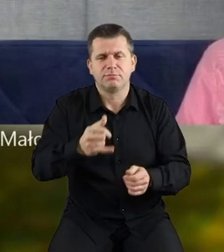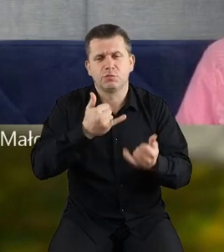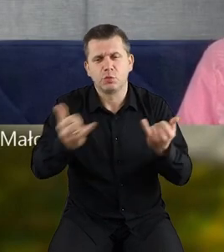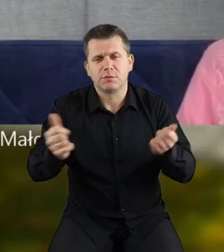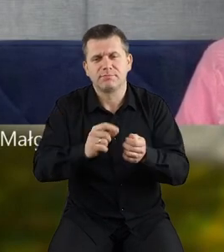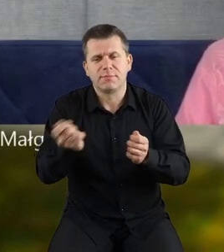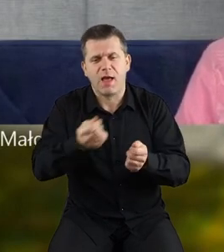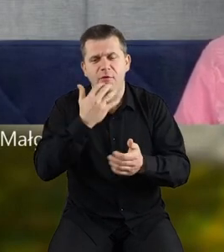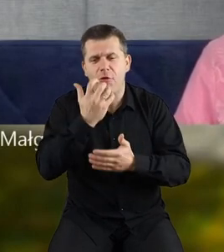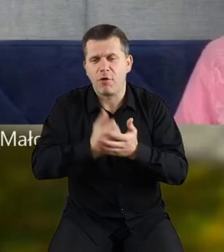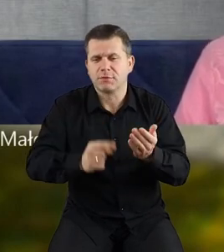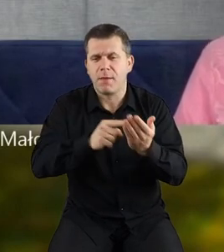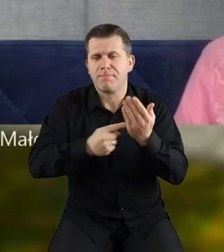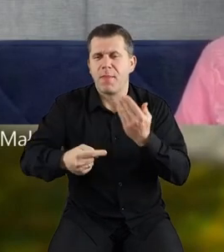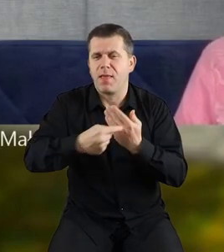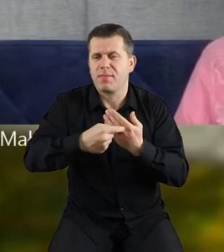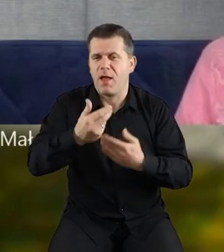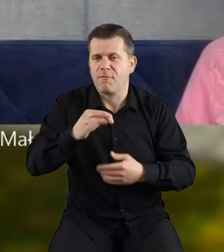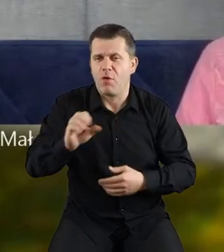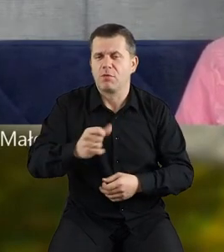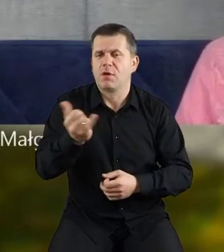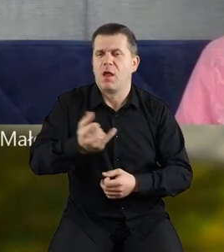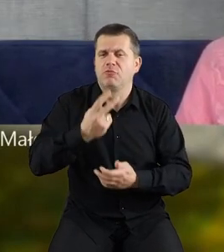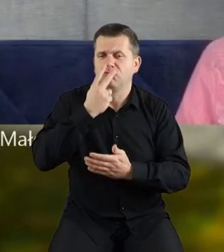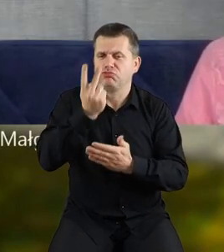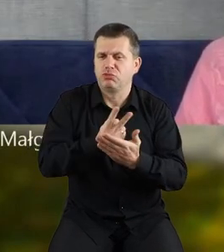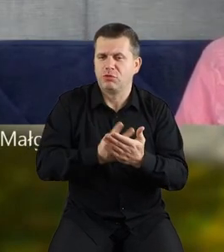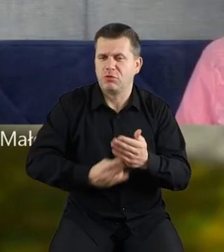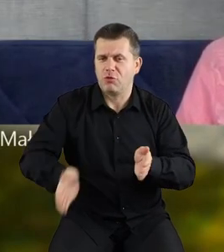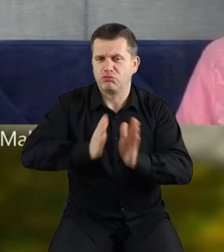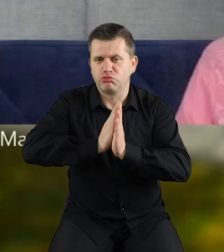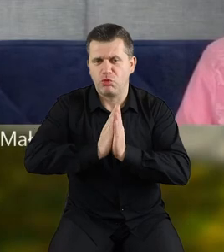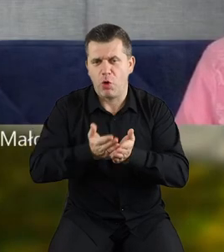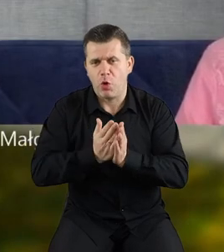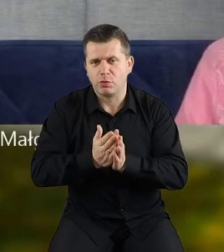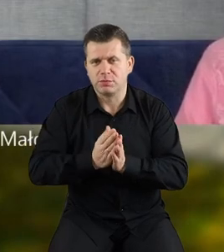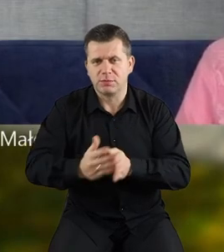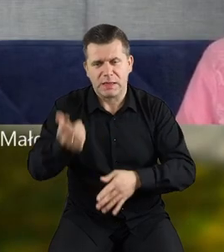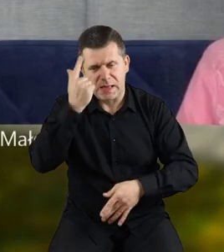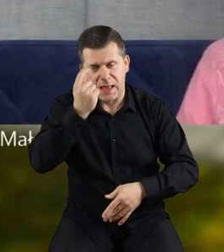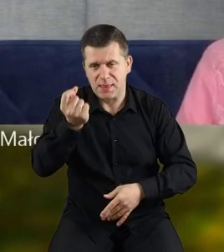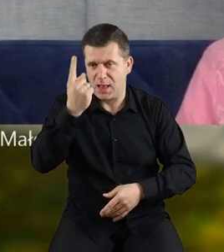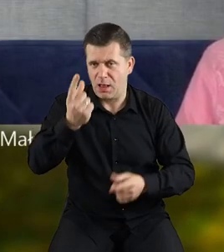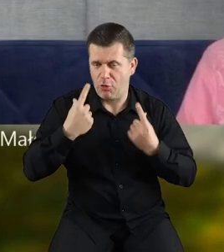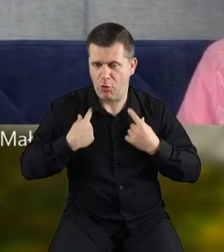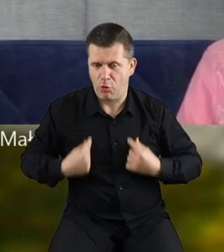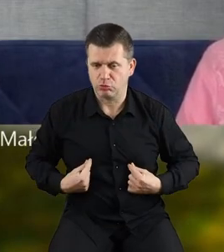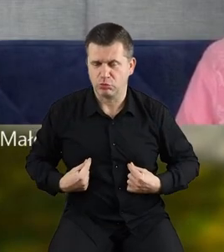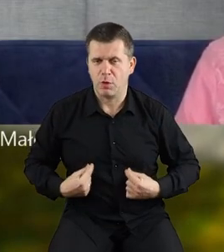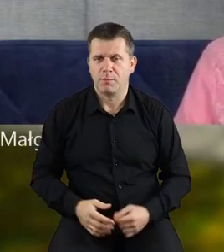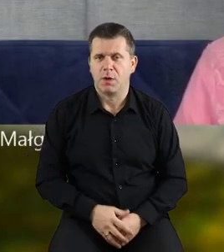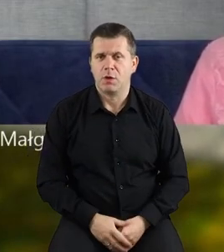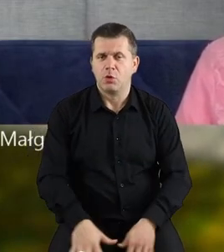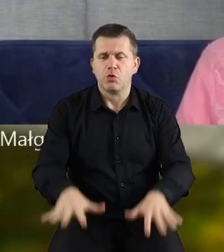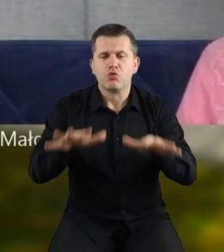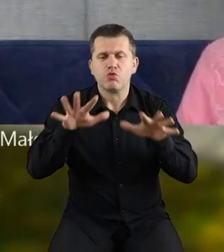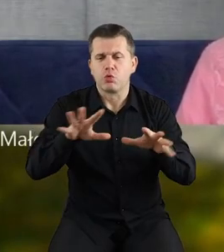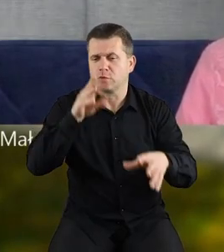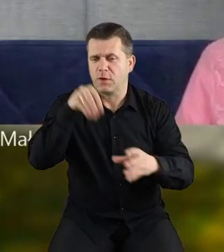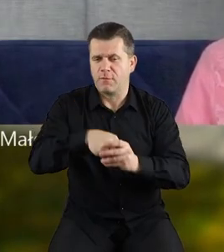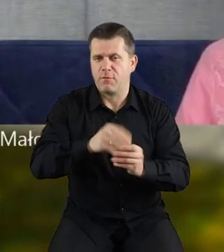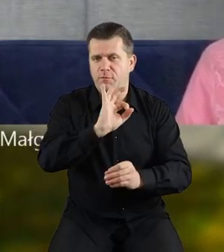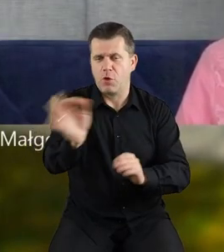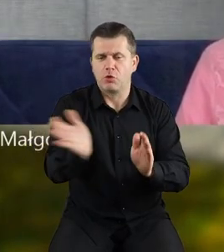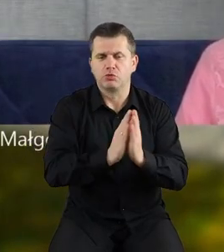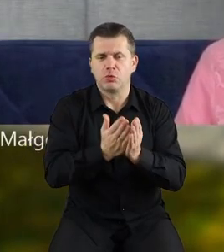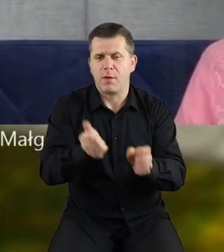poetyckością metafor i zawsze z wiarą, że czyta książkę inteligentna osoba. Dużo w